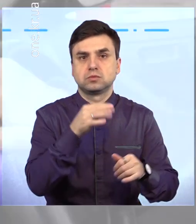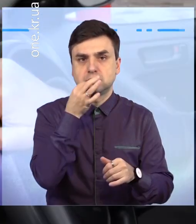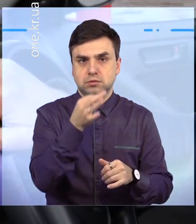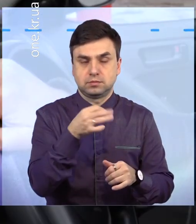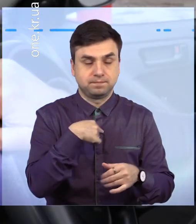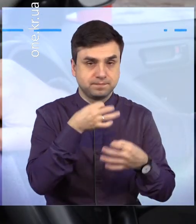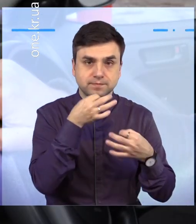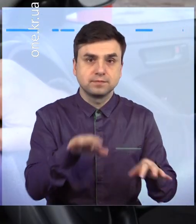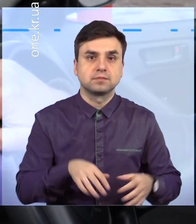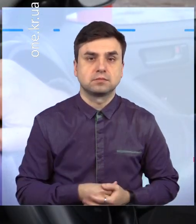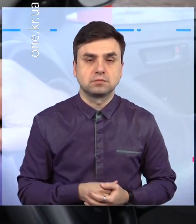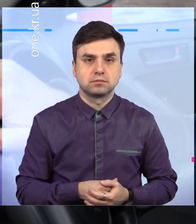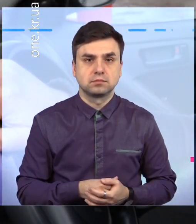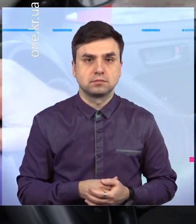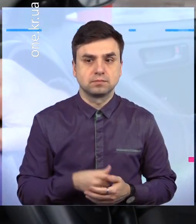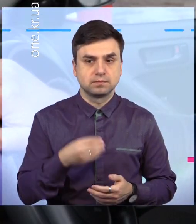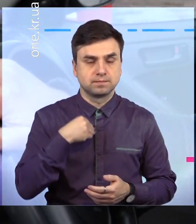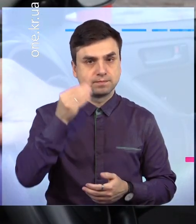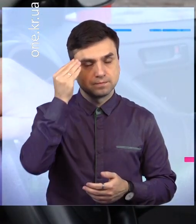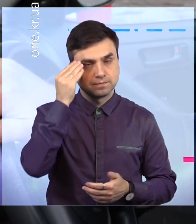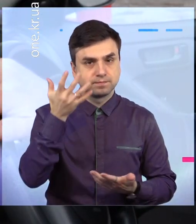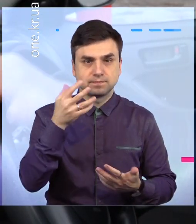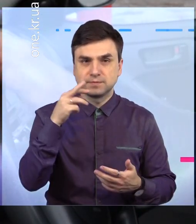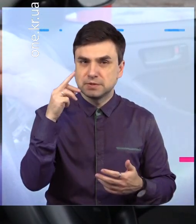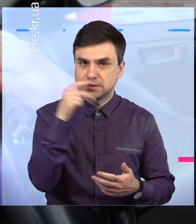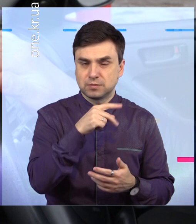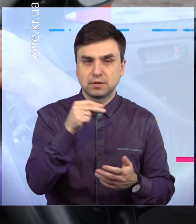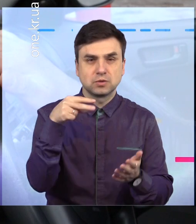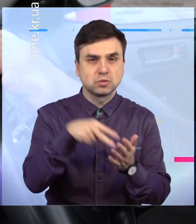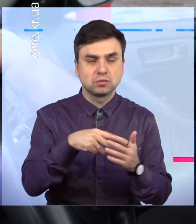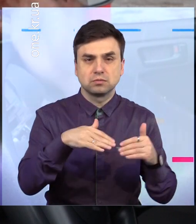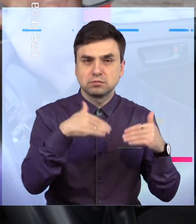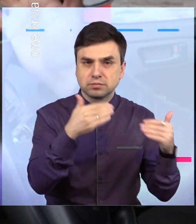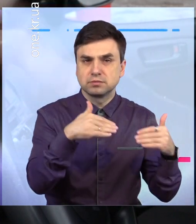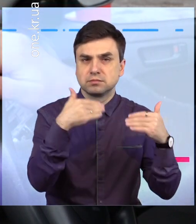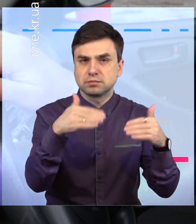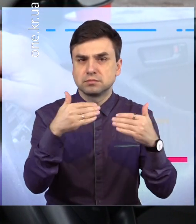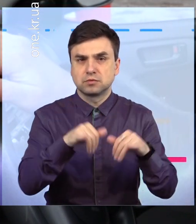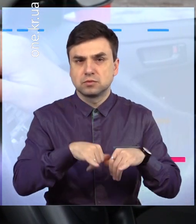реагирую. Отношусь очень плохо, потому что ну, цены растут.